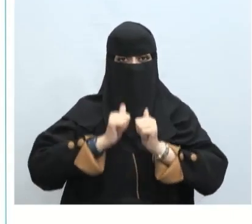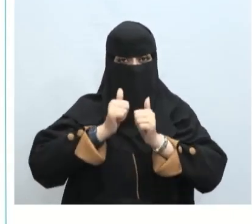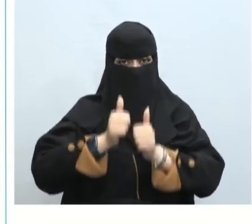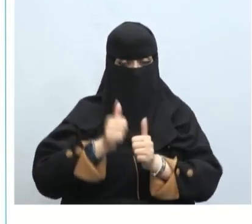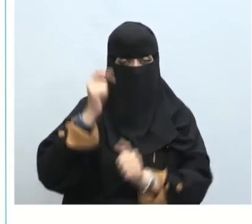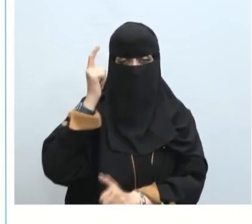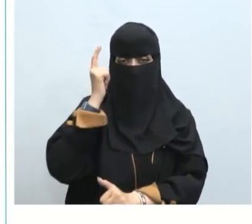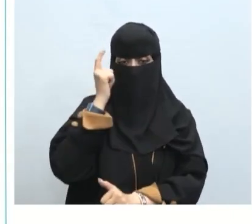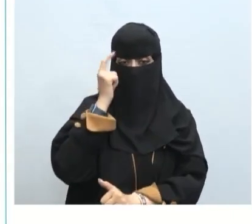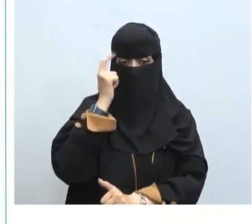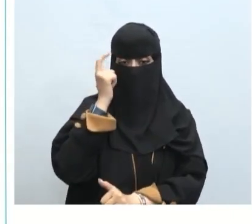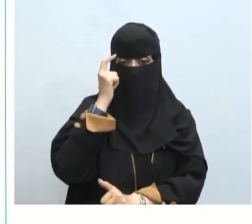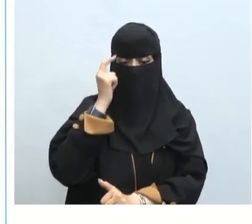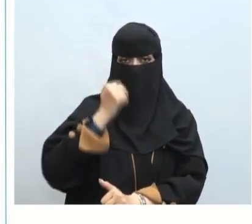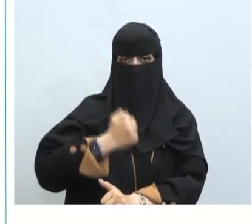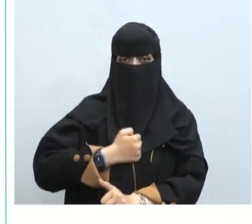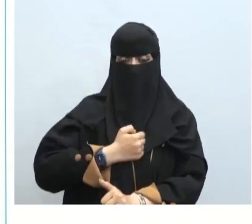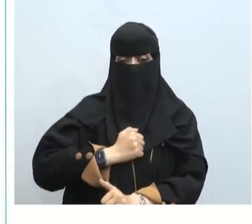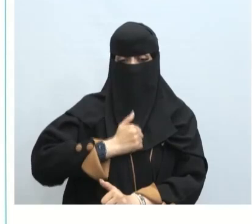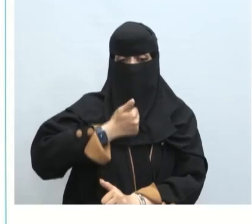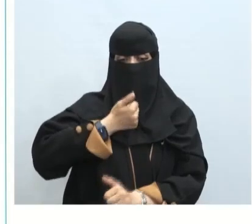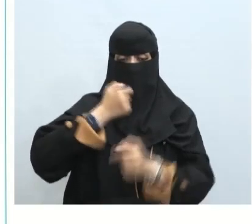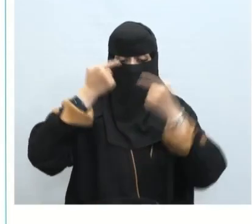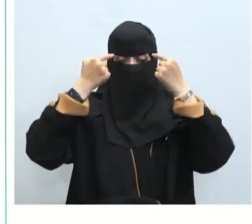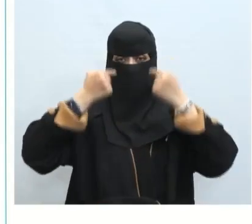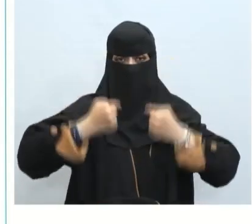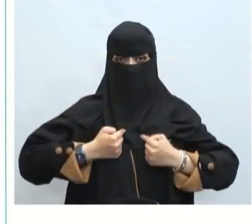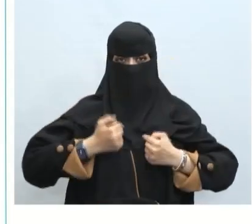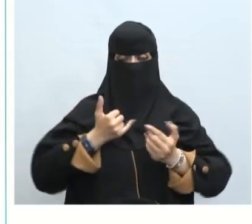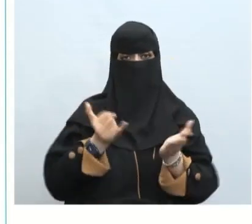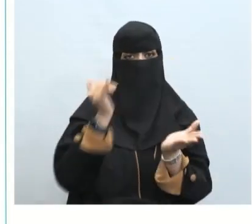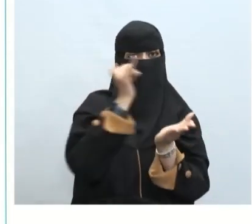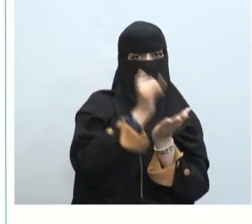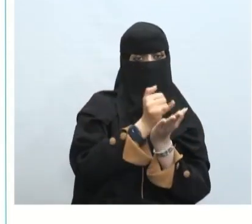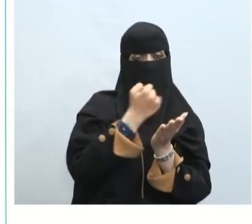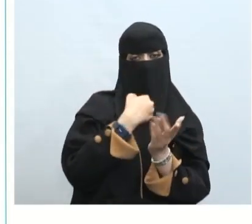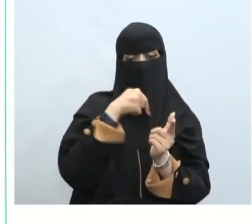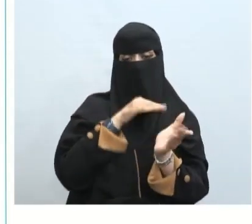ثلاثه الاستعداد الذهني والنفسي والجسدي لتحمل المسؤوليه